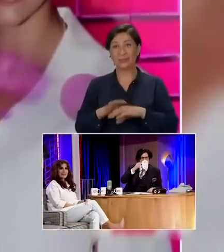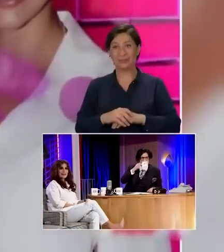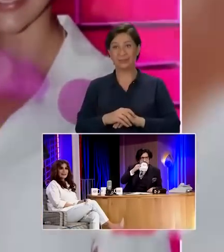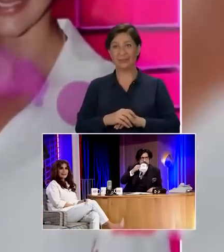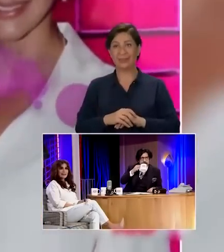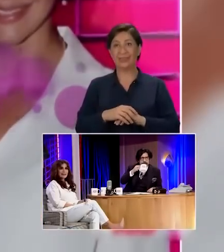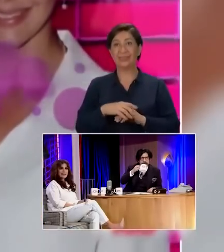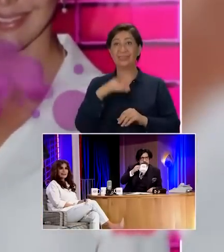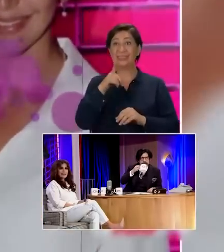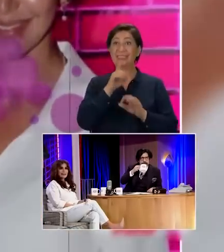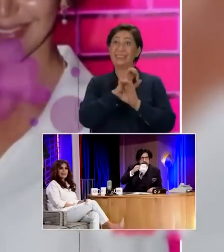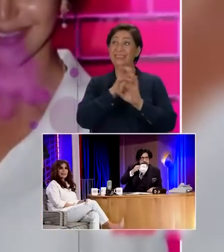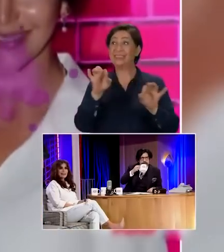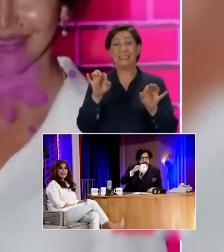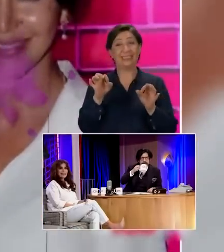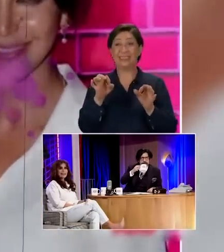Ben sensiz ve